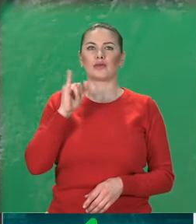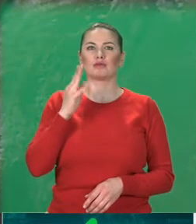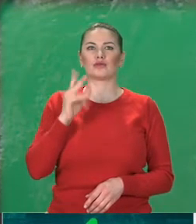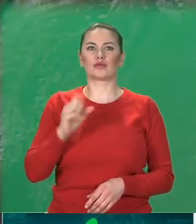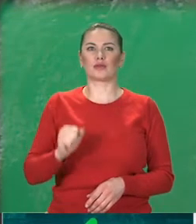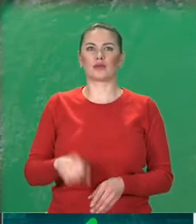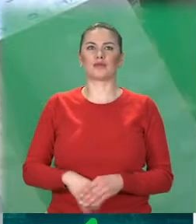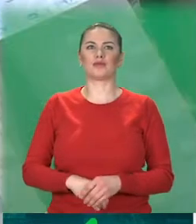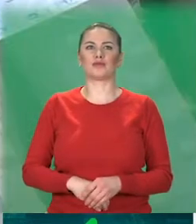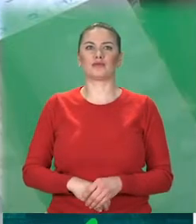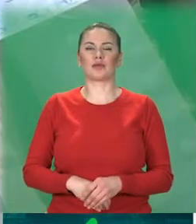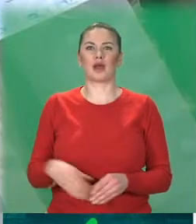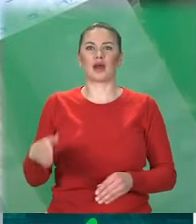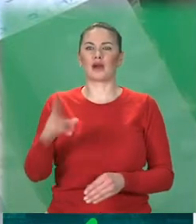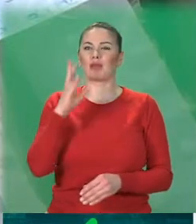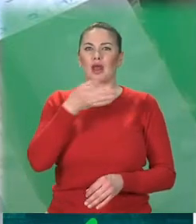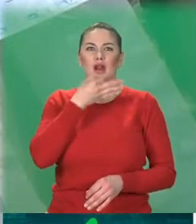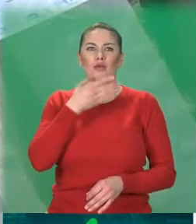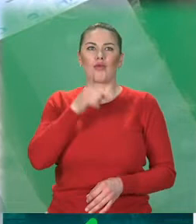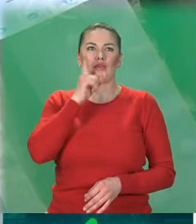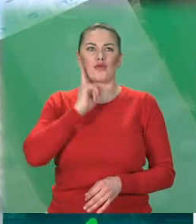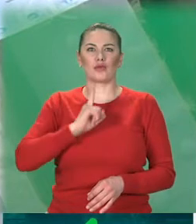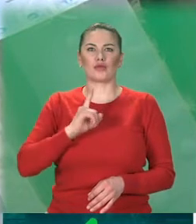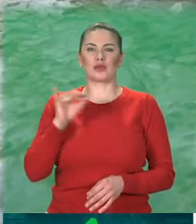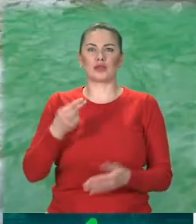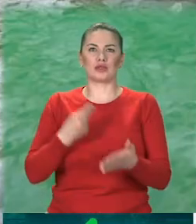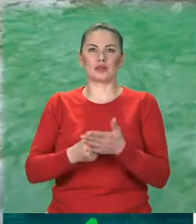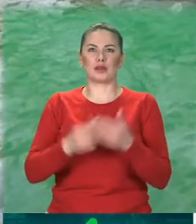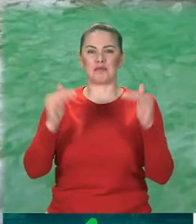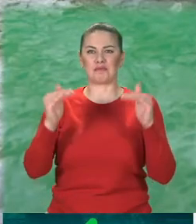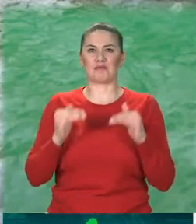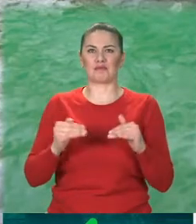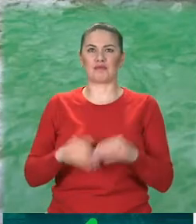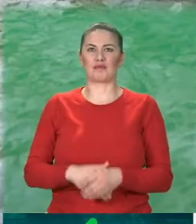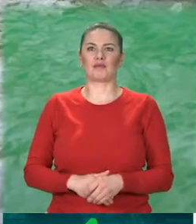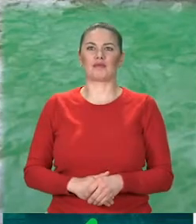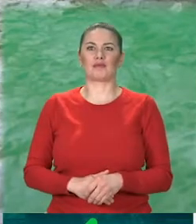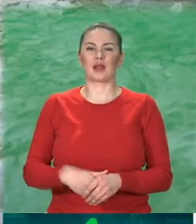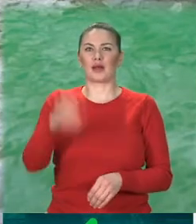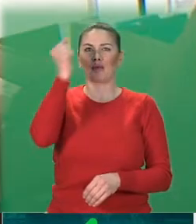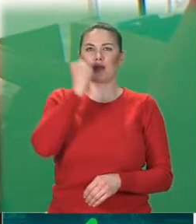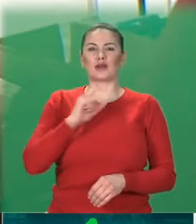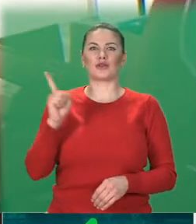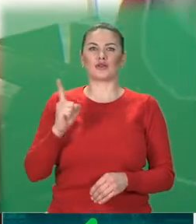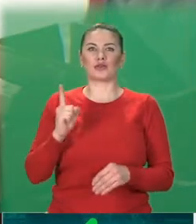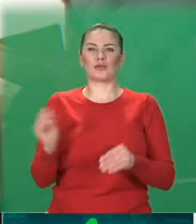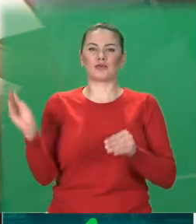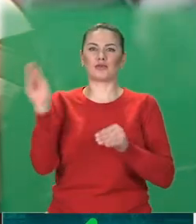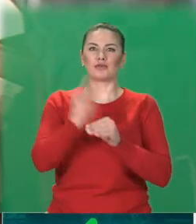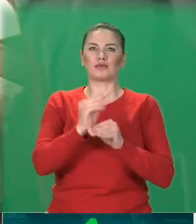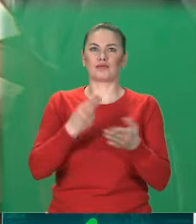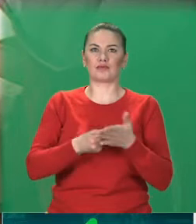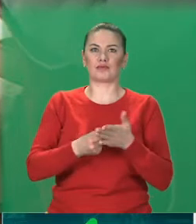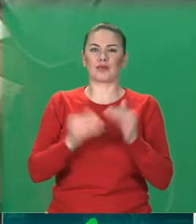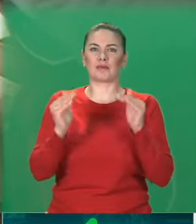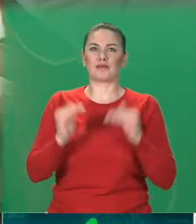торговли рыба на любой вкус. А самое главное, купить ее могут абсолютно все. Благодаря тому, что наценка на нее минимальная. Порадовать покупателей